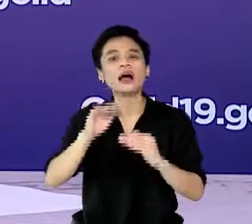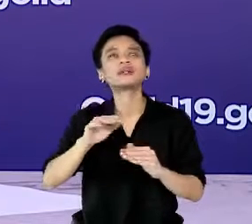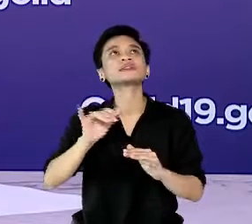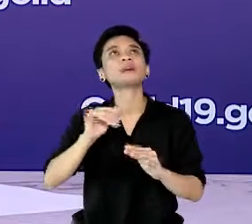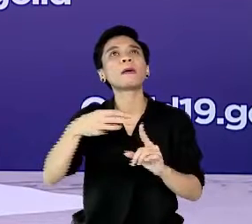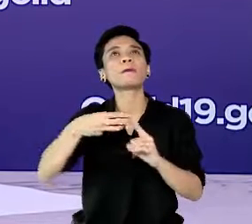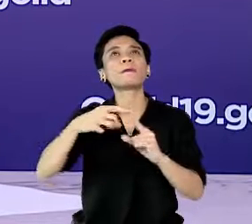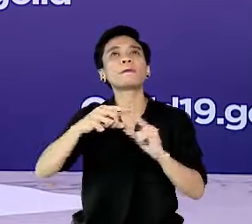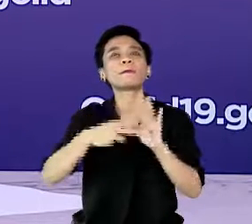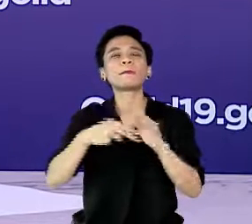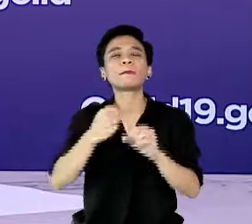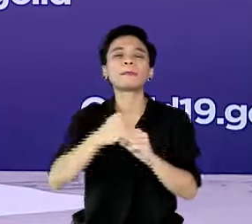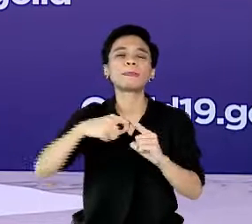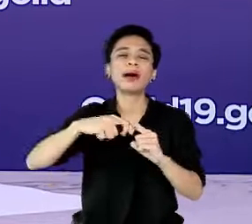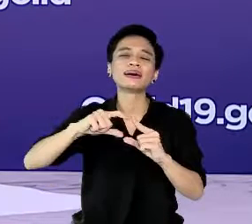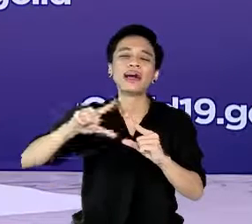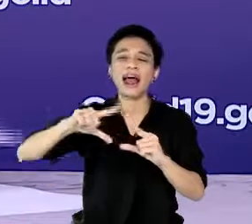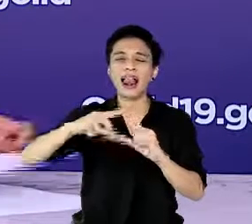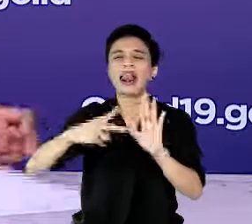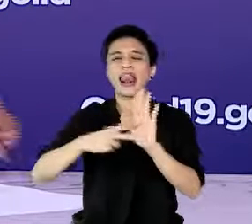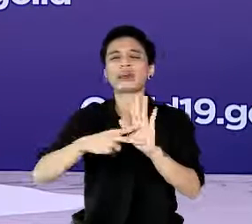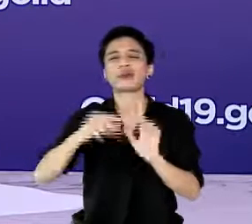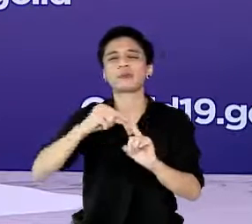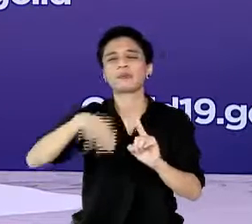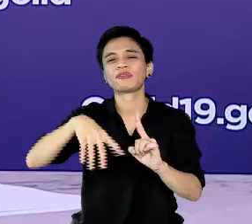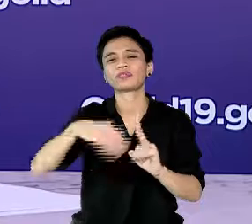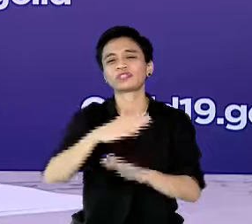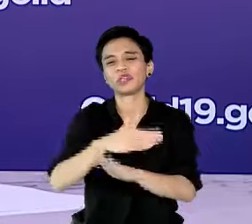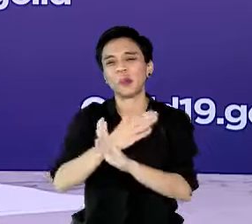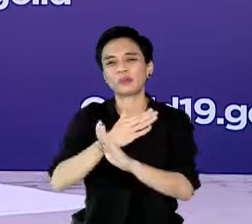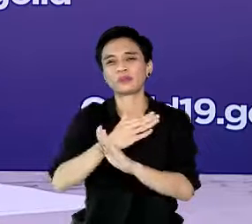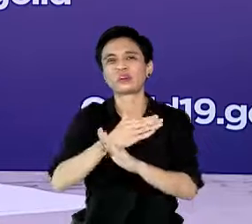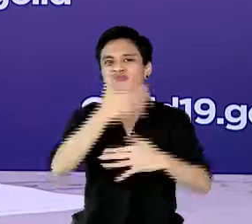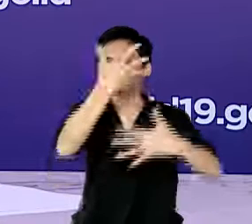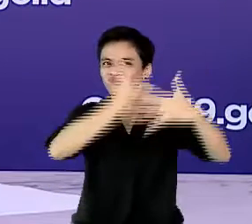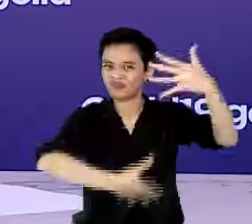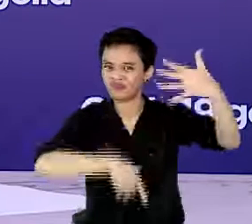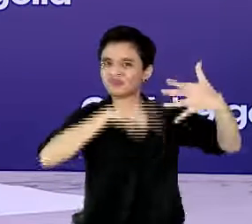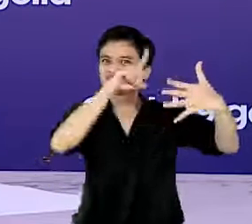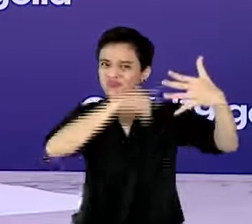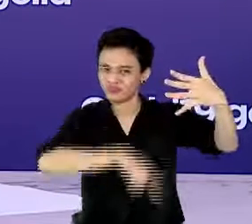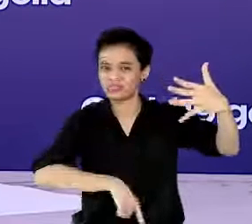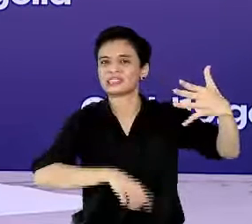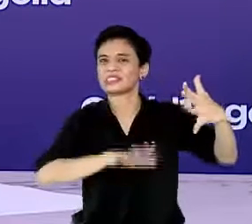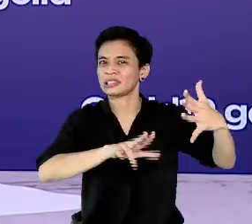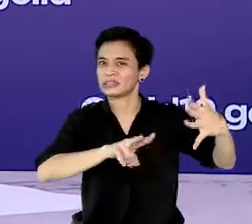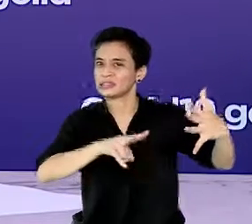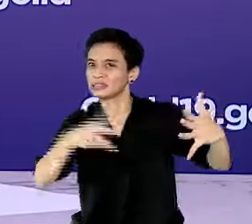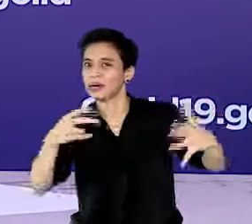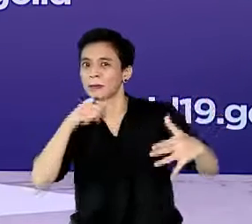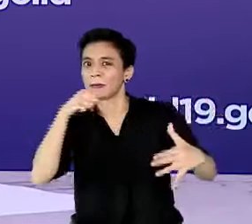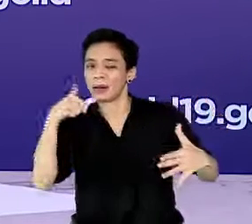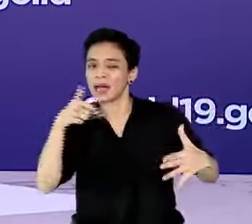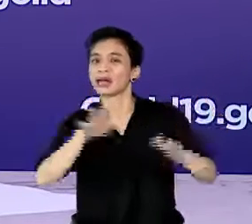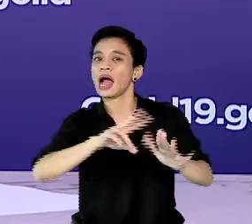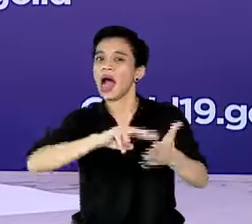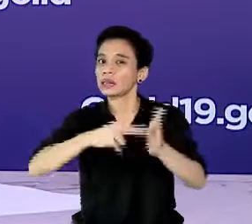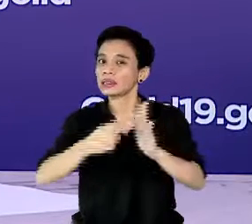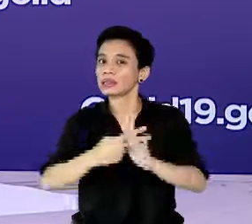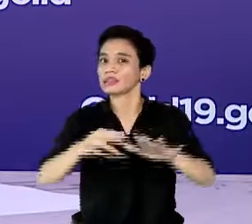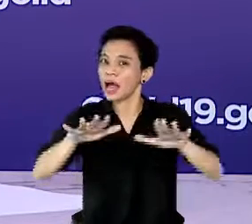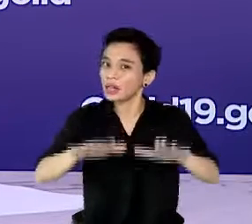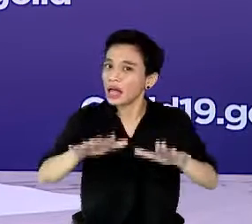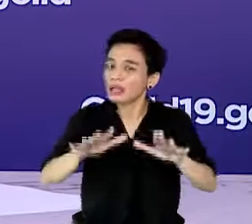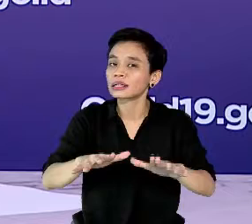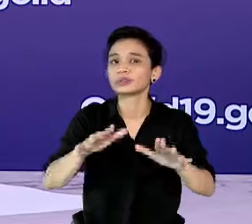Bangkalan di provinsi Jawa Timur Oleh karena itu kita perlu melakukan perbaikan segera melalui berbagai cara